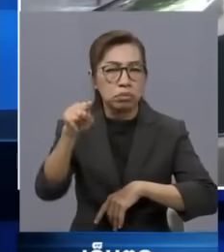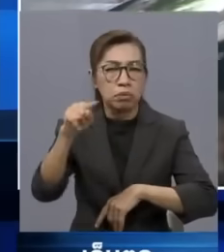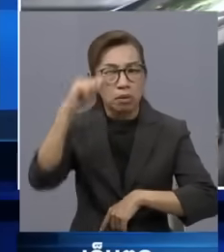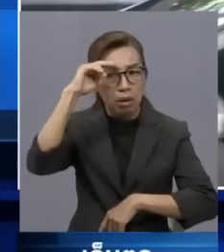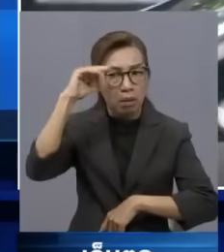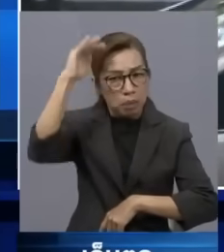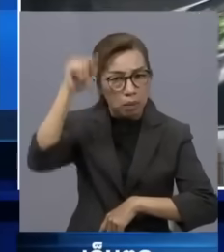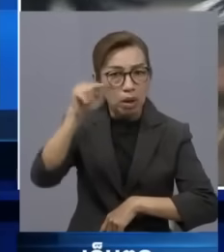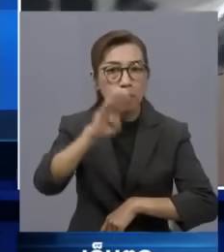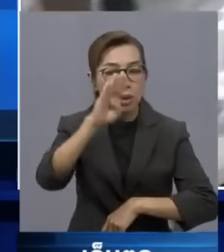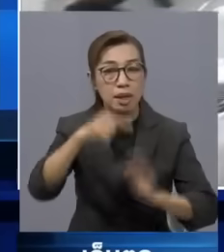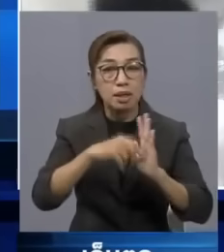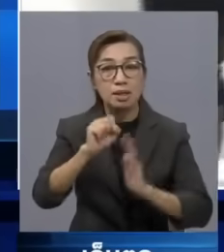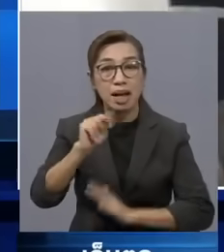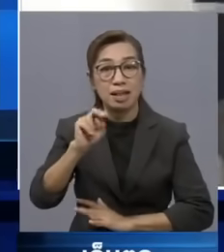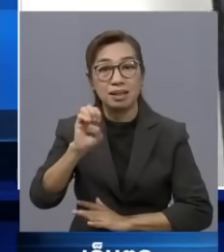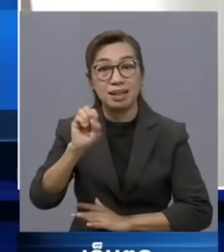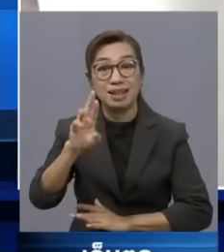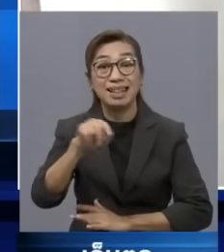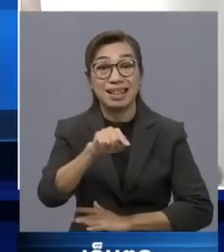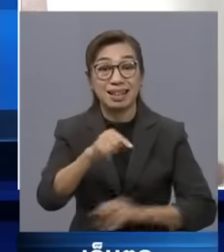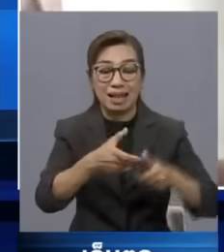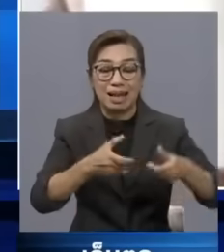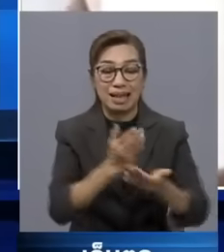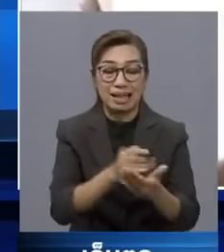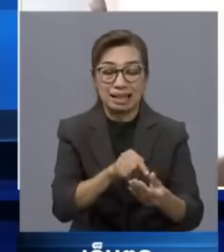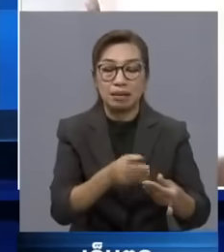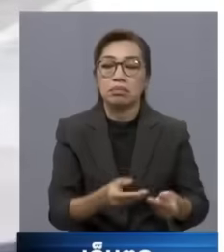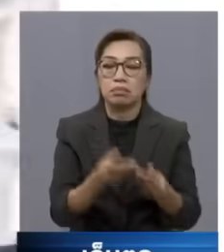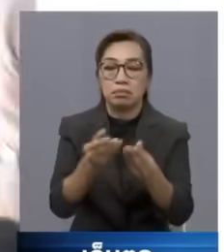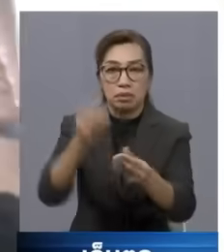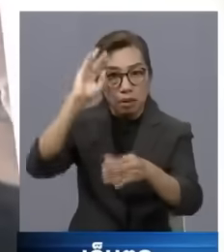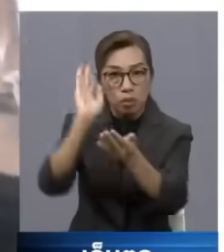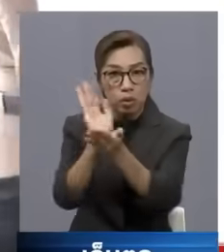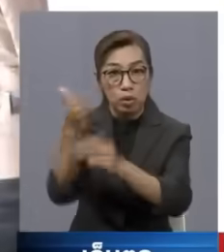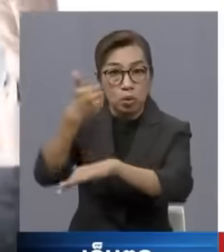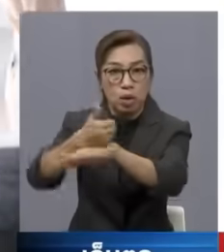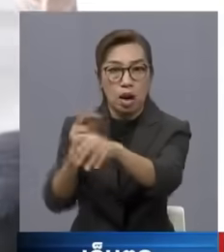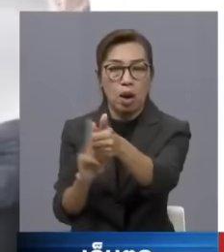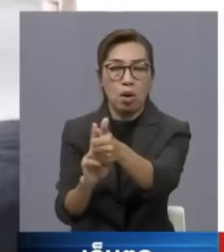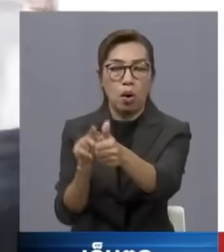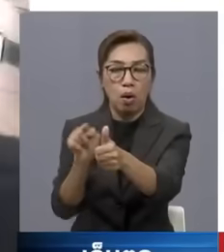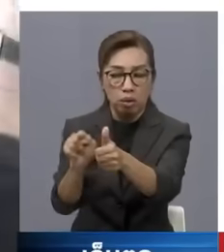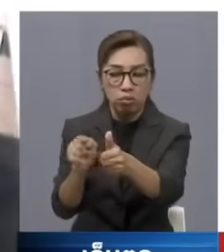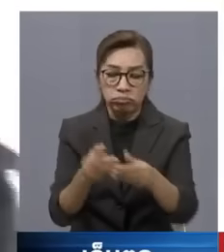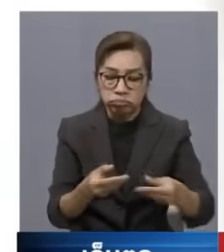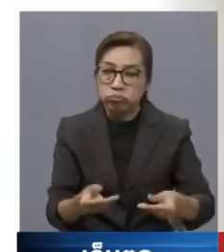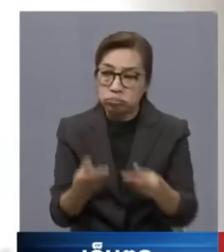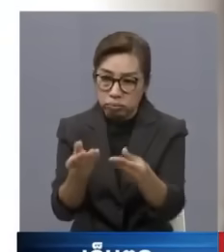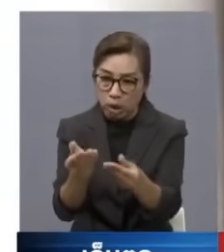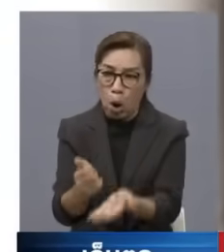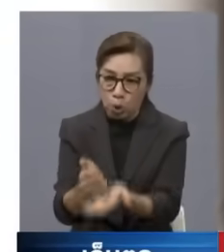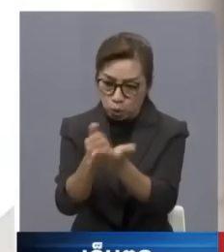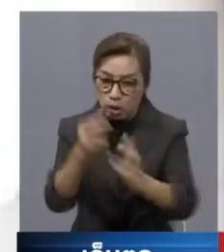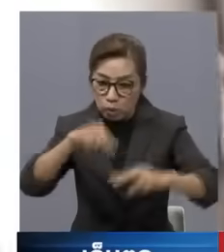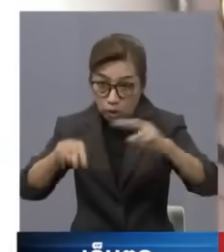พาดพิงไปจนถึงแสนสิริด้วยเนี่ยนะครับเดินทางไปพบบิ๊กโจ๊กครับรองผบ.ตรหวังที่จะให้ช่วยตรวจสอบในเรื่องนี้แล้วเห็นว่าจะไปที่ตลาด